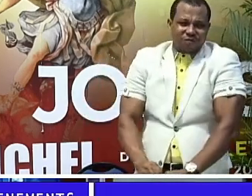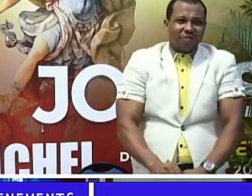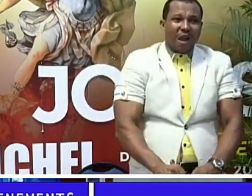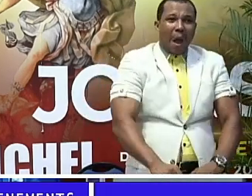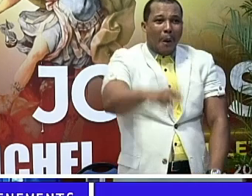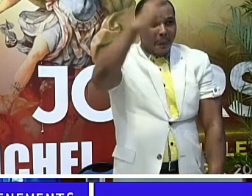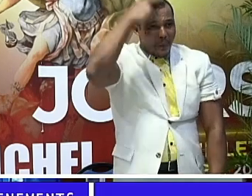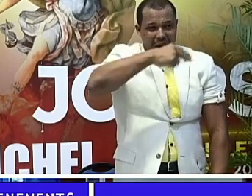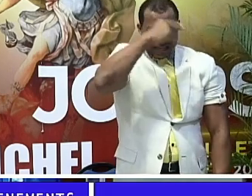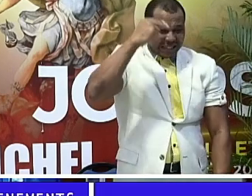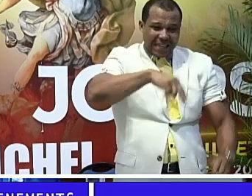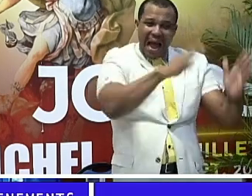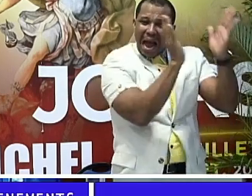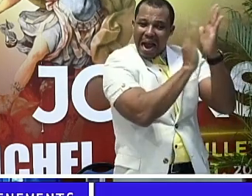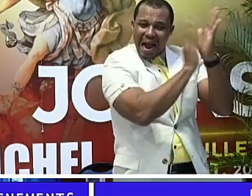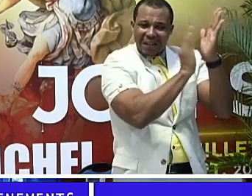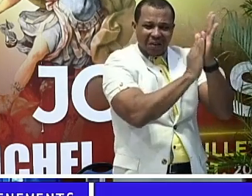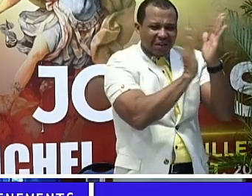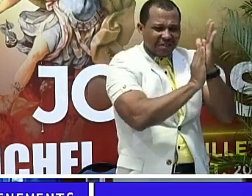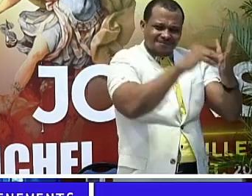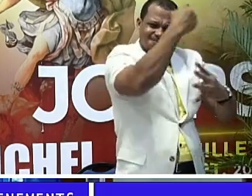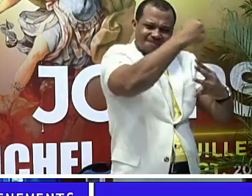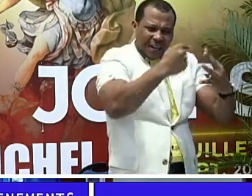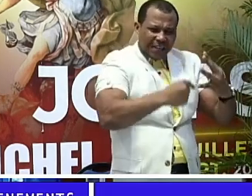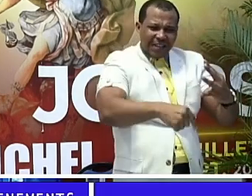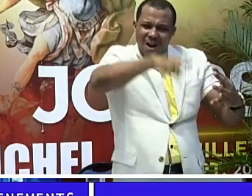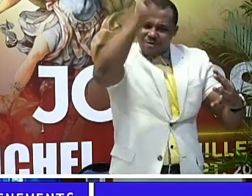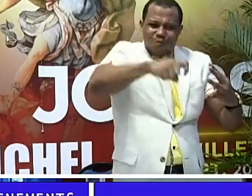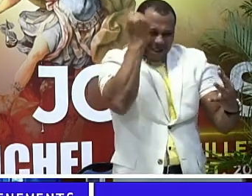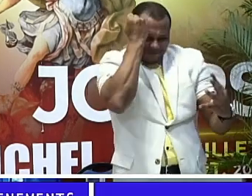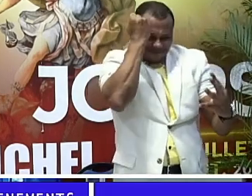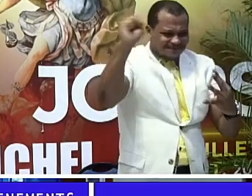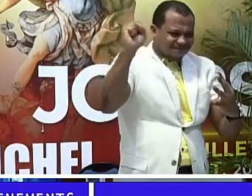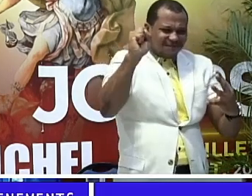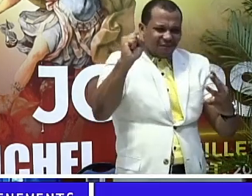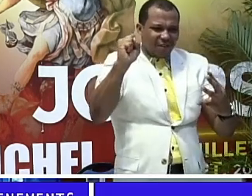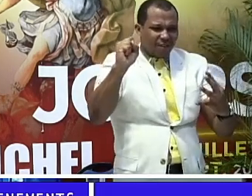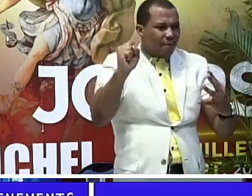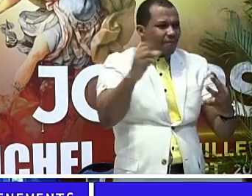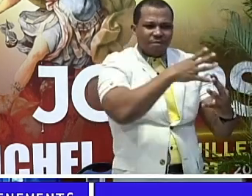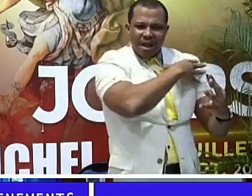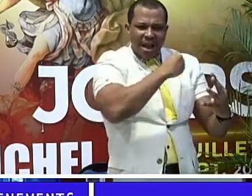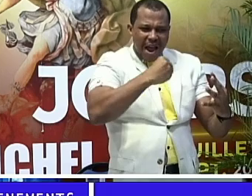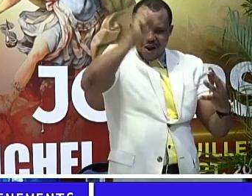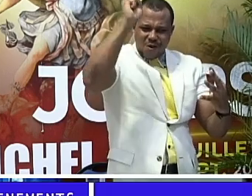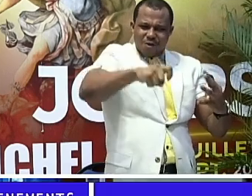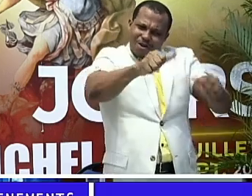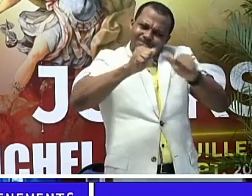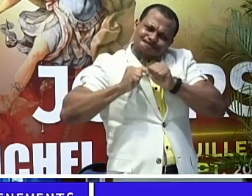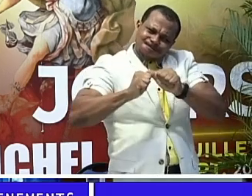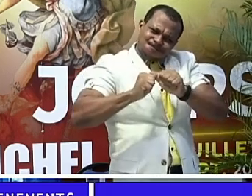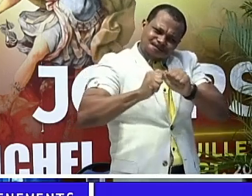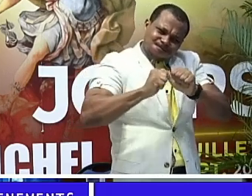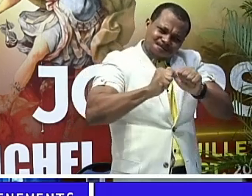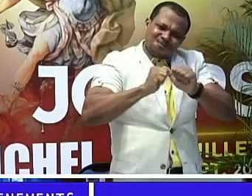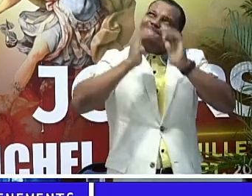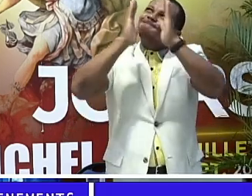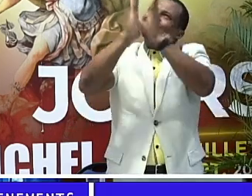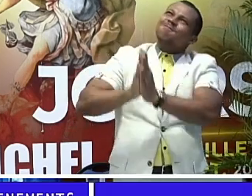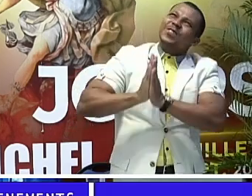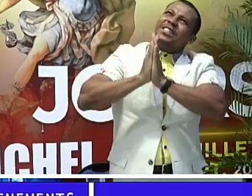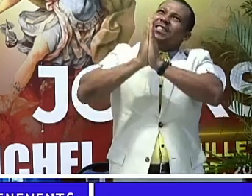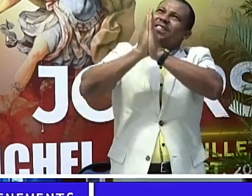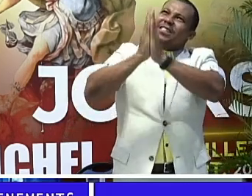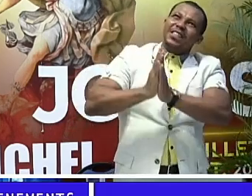catholiques, bagay sa yo doué révolté ou. Et nous doué continuer la prière pour